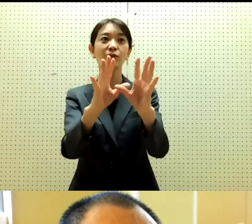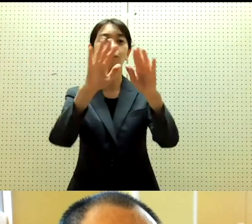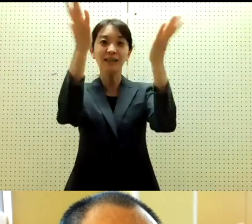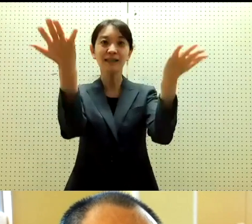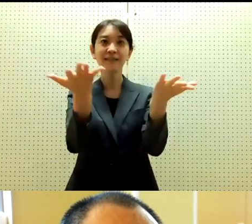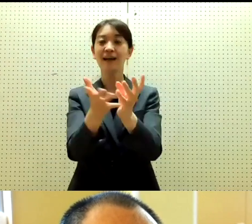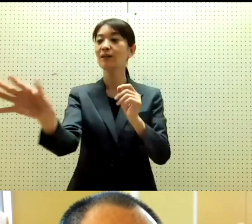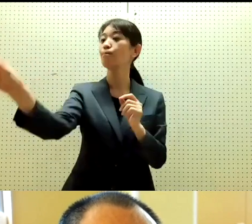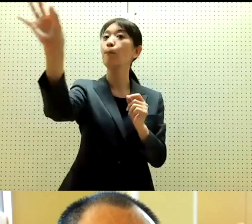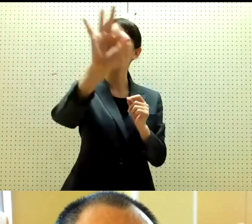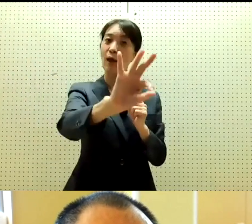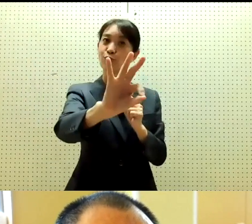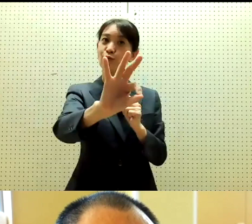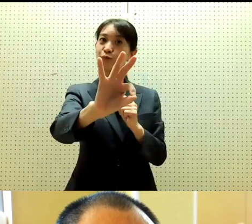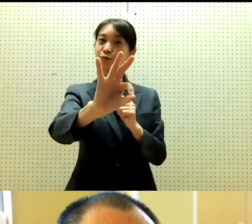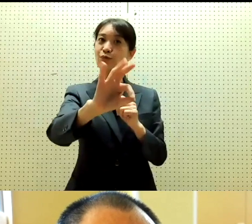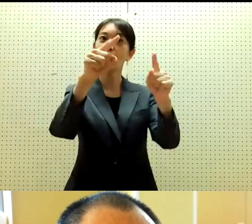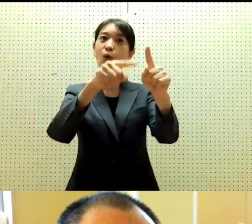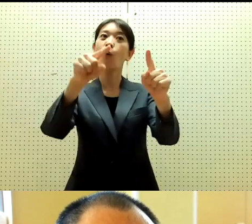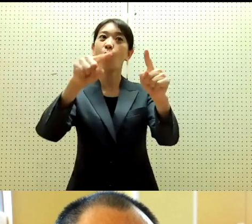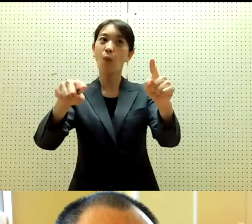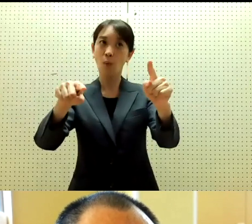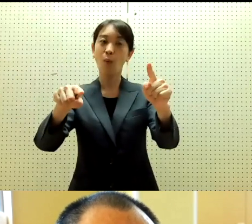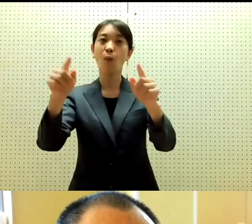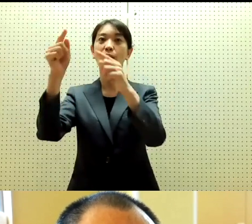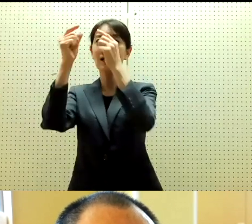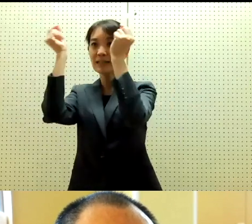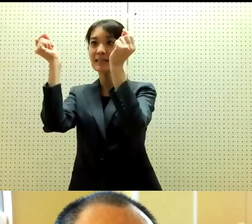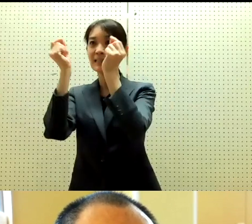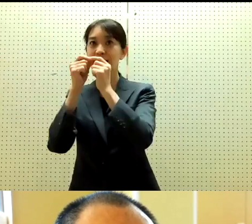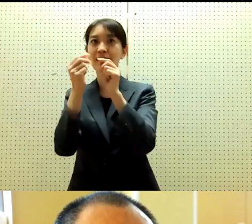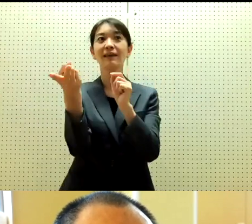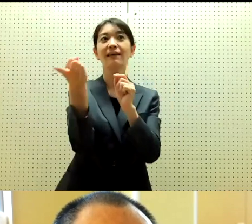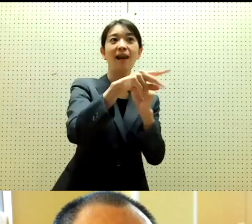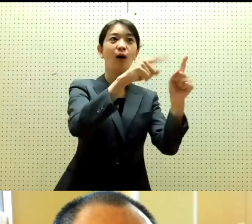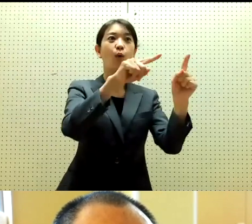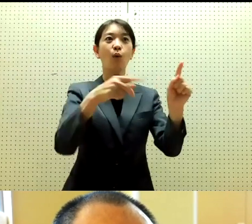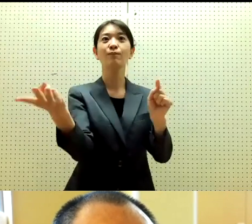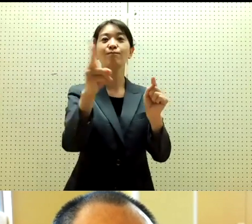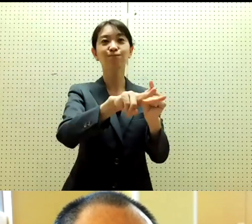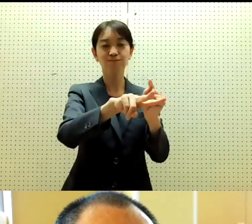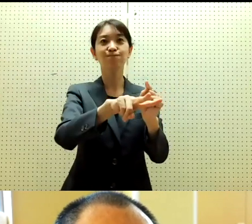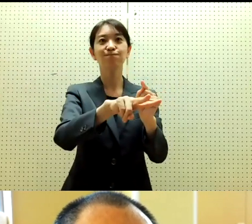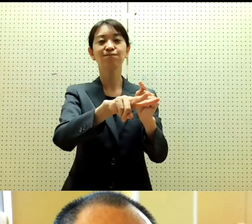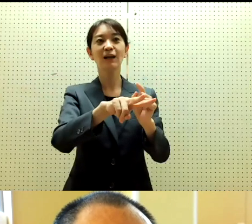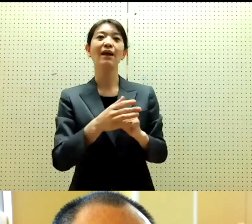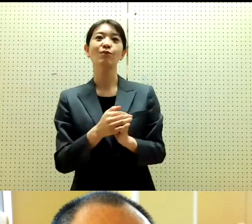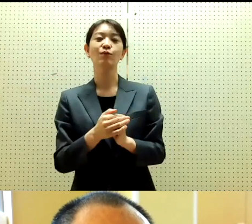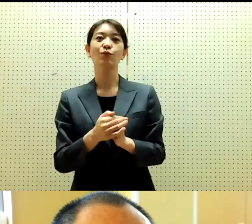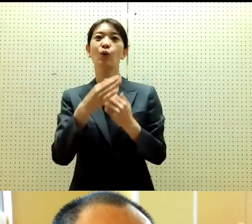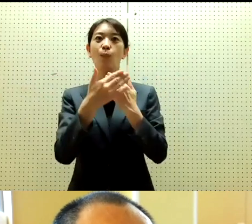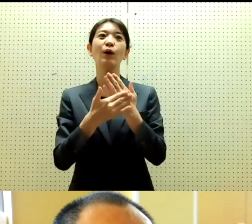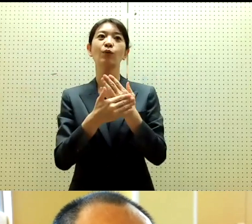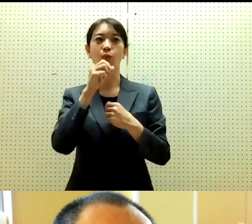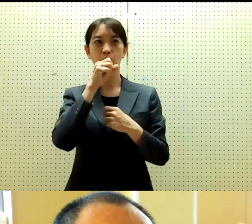でったりとかですね、いくつか、気になるといいますか、 要点になるようなところが出てきたなと思います